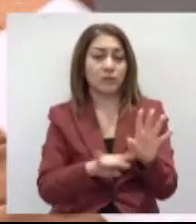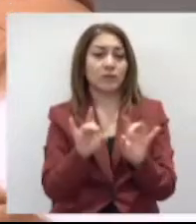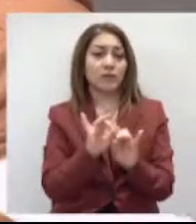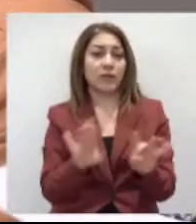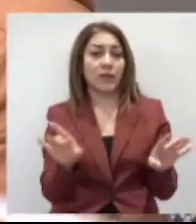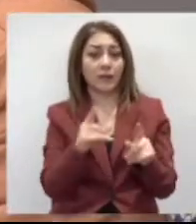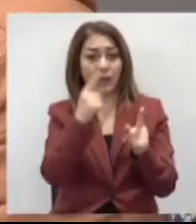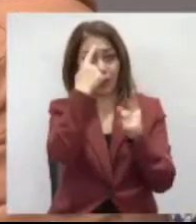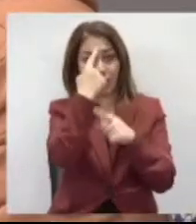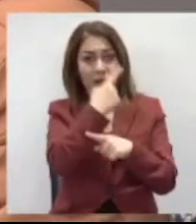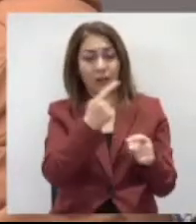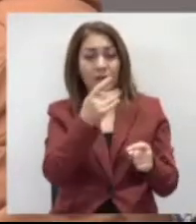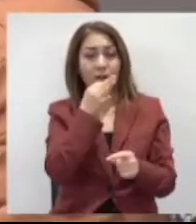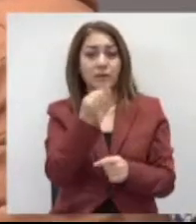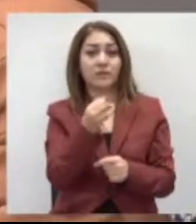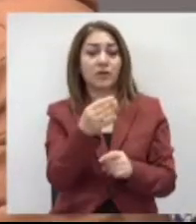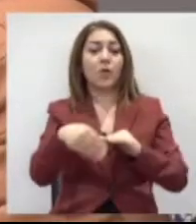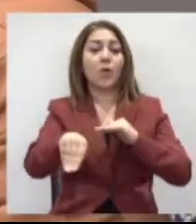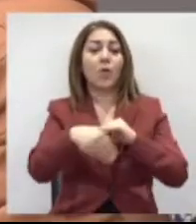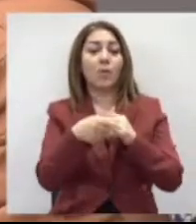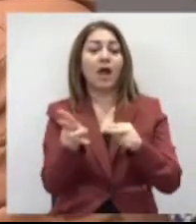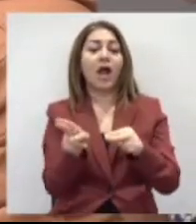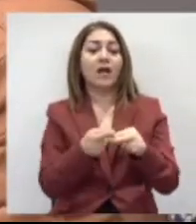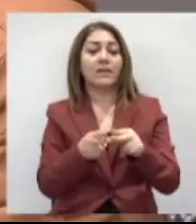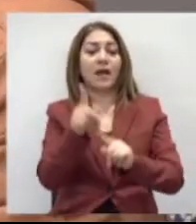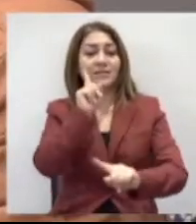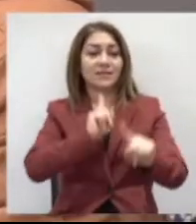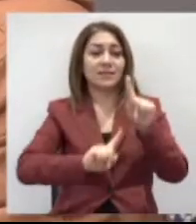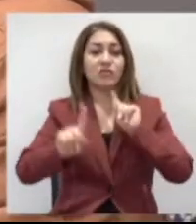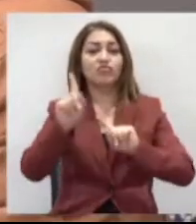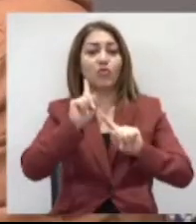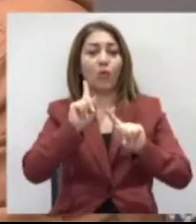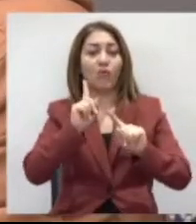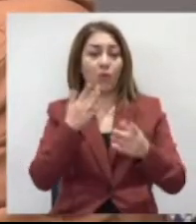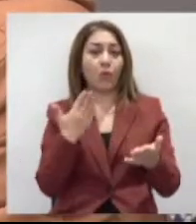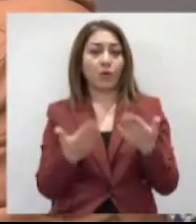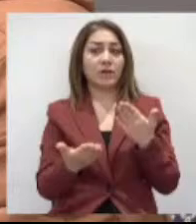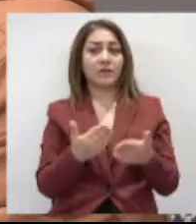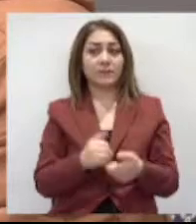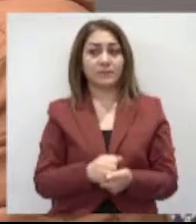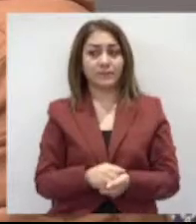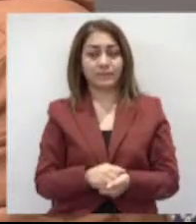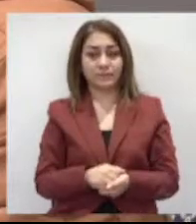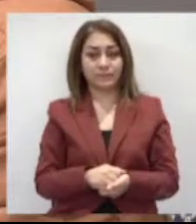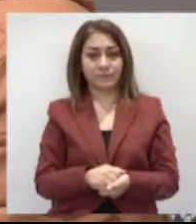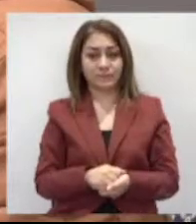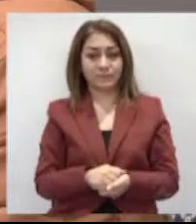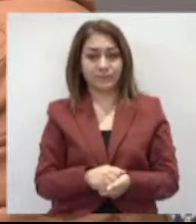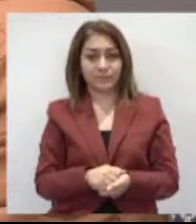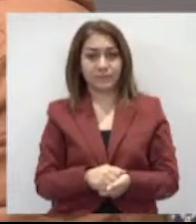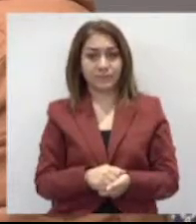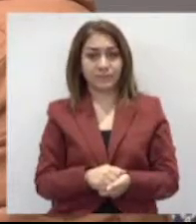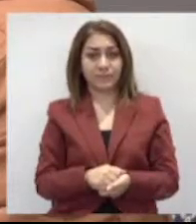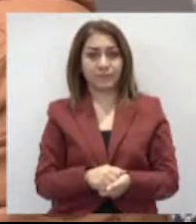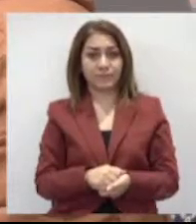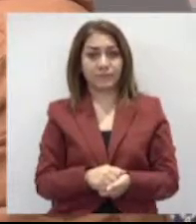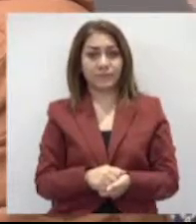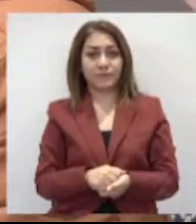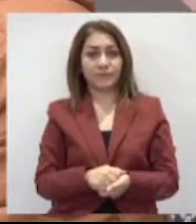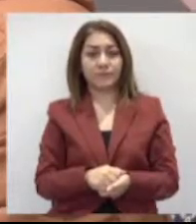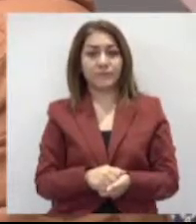մասնավորապես ասենք կոռուպցիայի կանխարգելման հանձնաժողովը պետք է անպայման դրա վերաբերյալ 1/7-ի